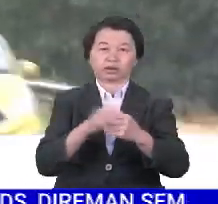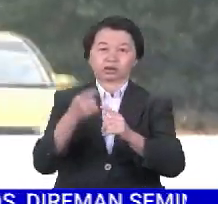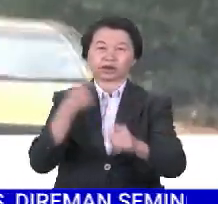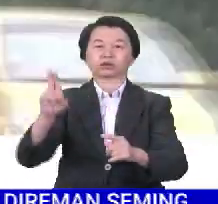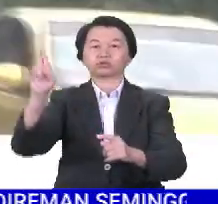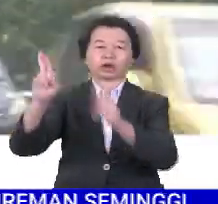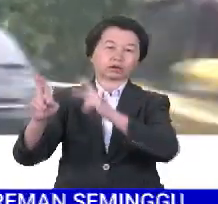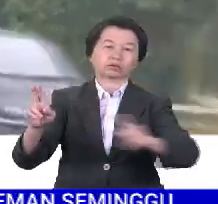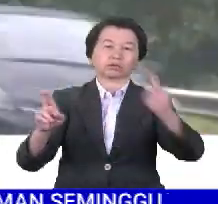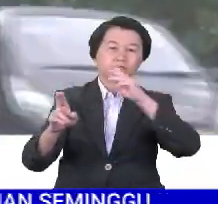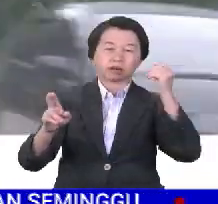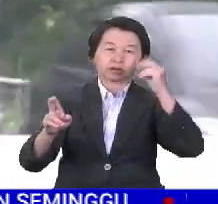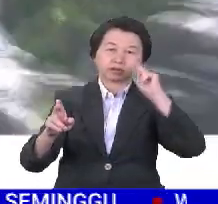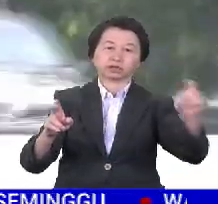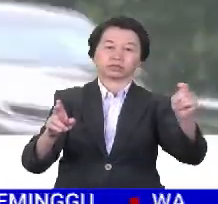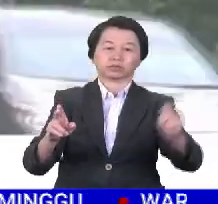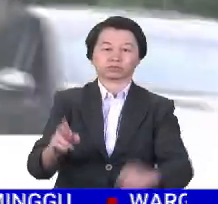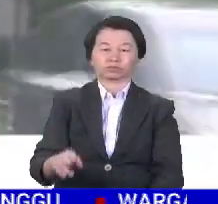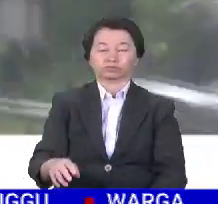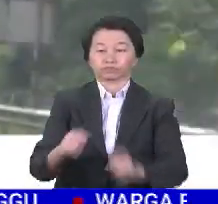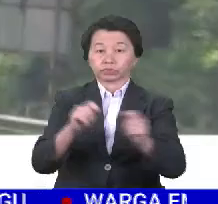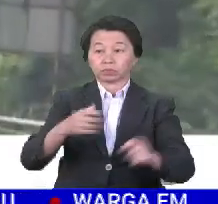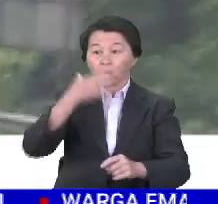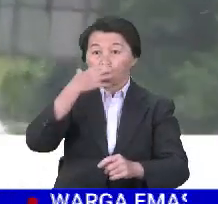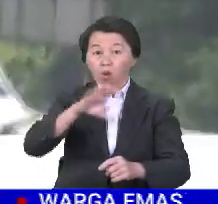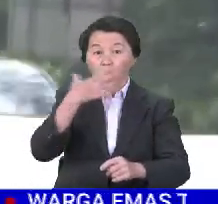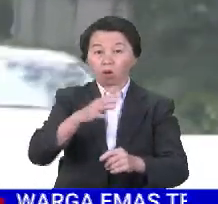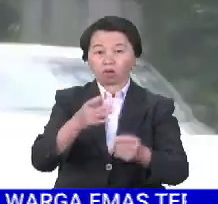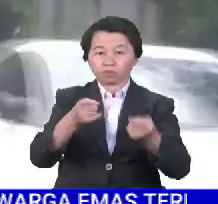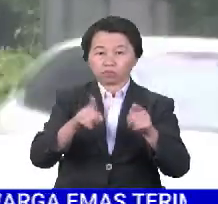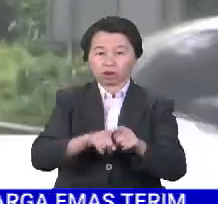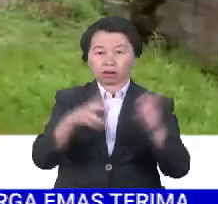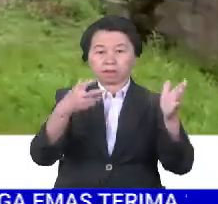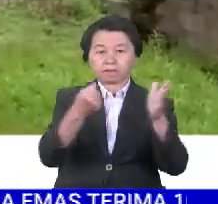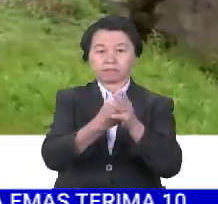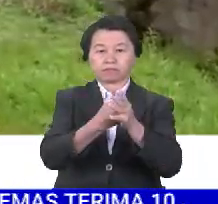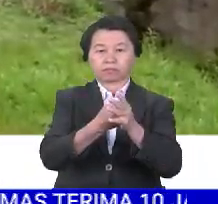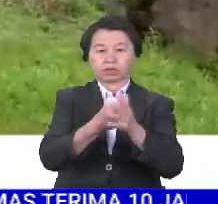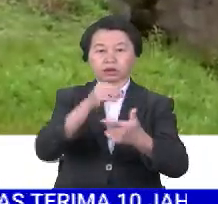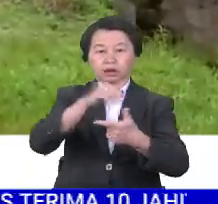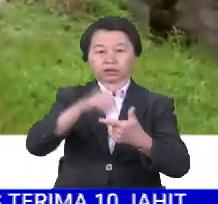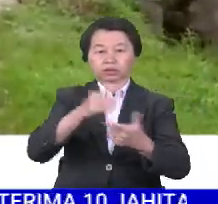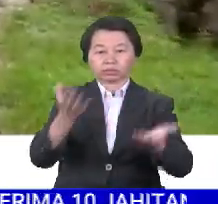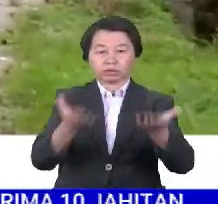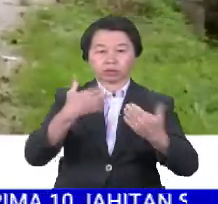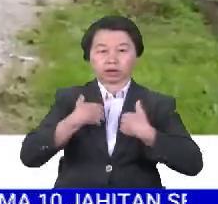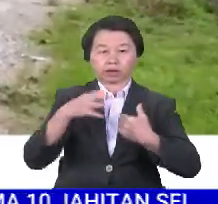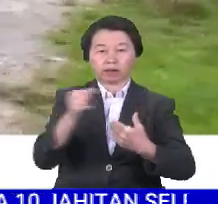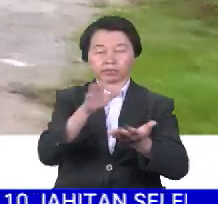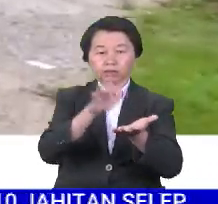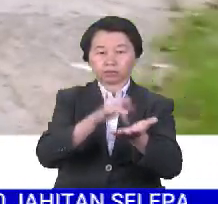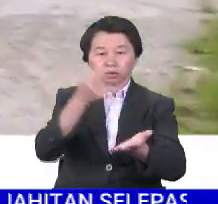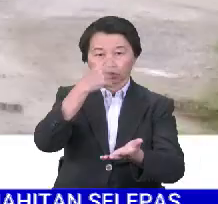segi keanggotaan Tuan di lokasi-lokasi hotspot berlakunya kemalangan ataupun ada yang mengambil kesempatan